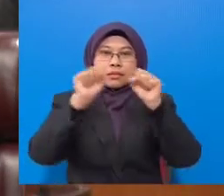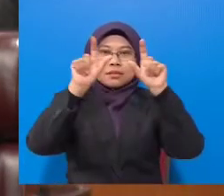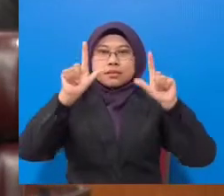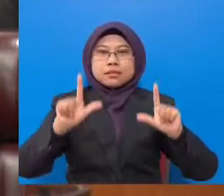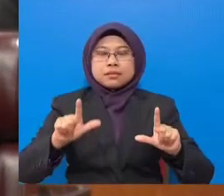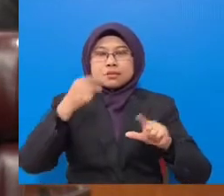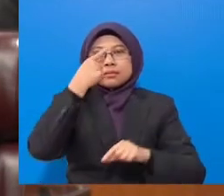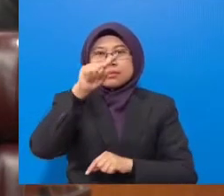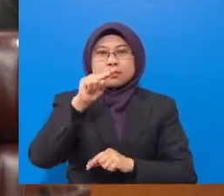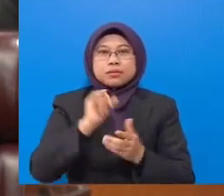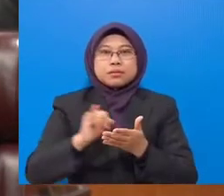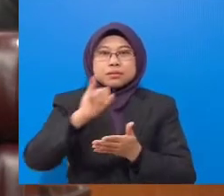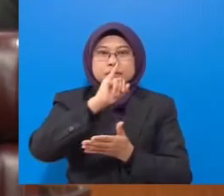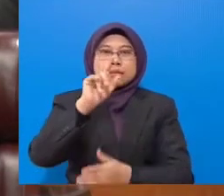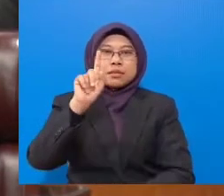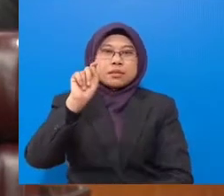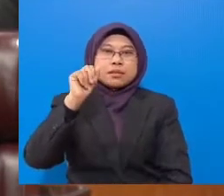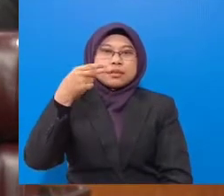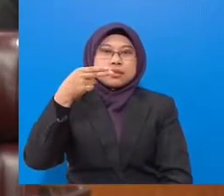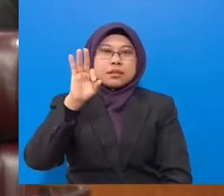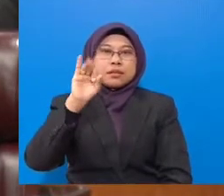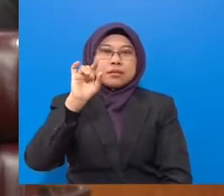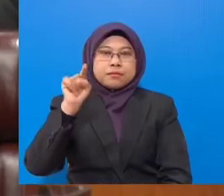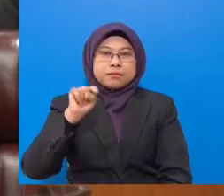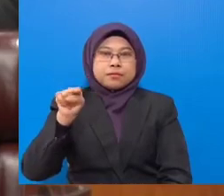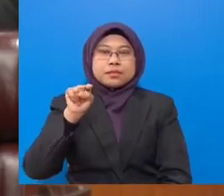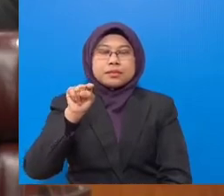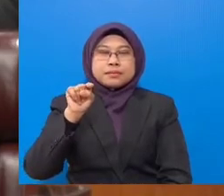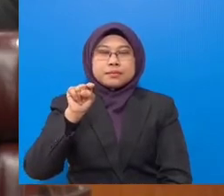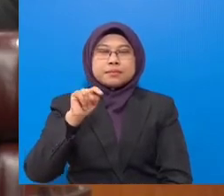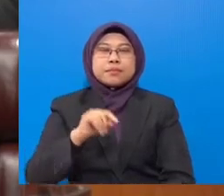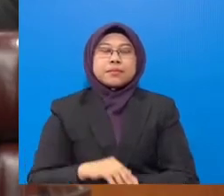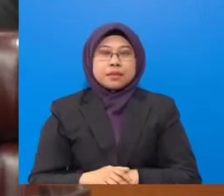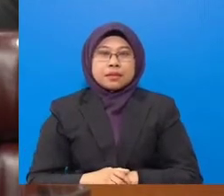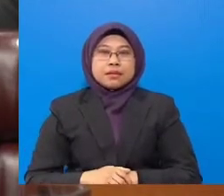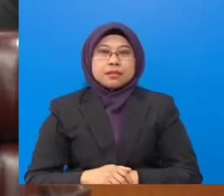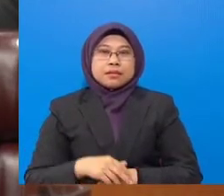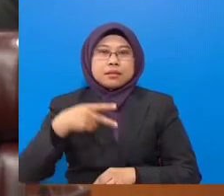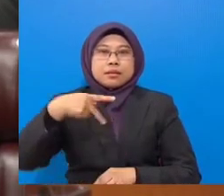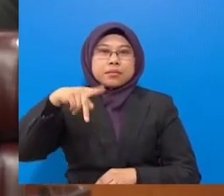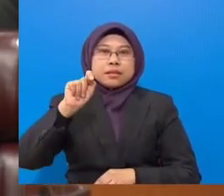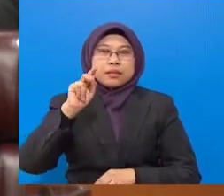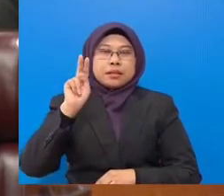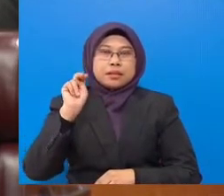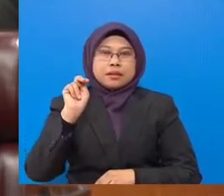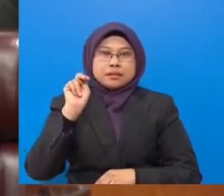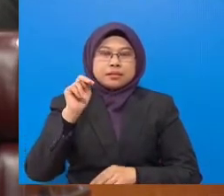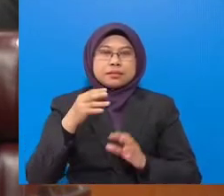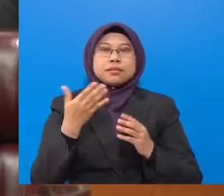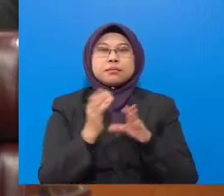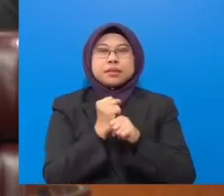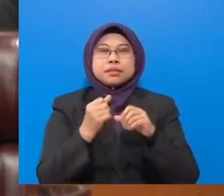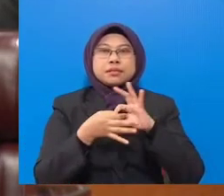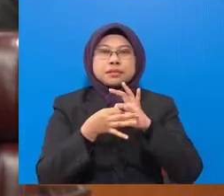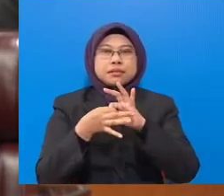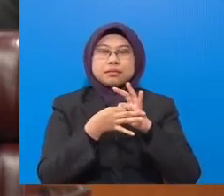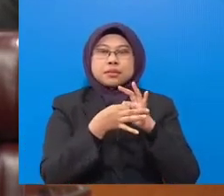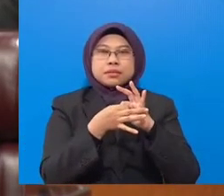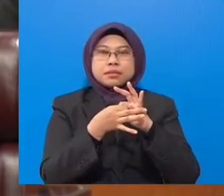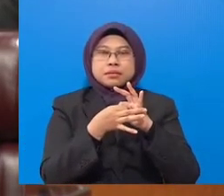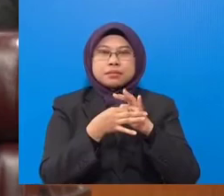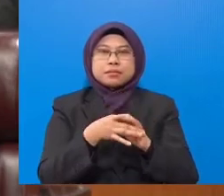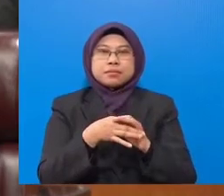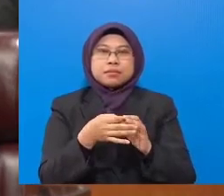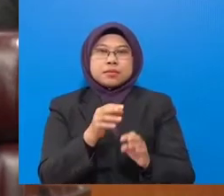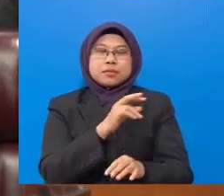posisi Jalan bagi institusi Tahfidz pelaksanaan di PTN juga mendapat kerjasama yang baik daripada pihak berkuasa